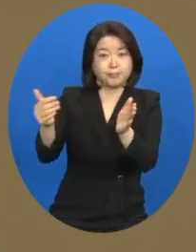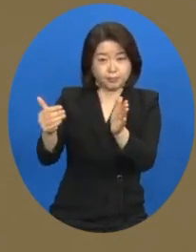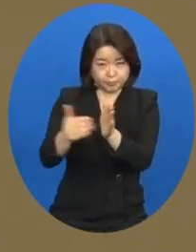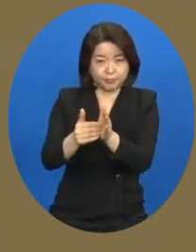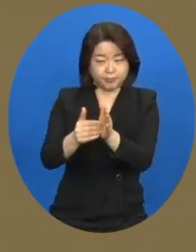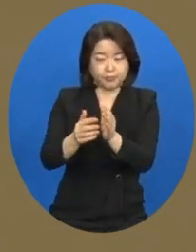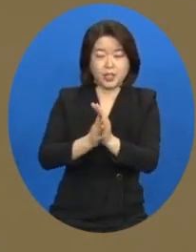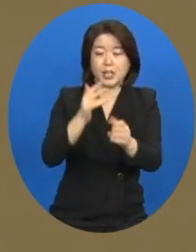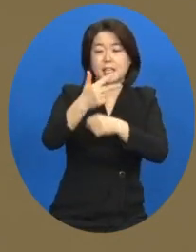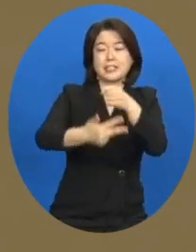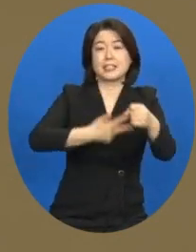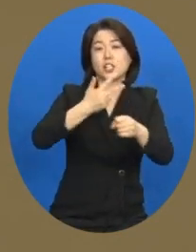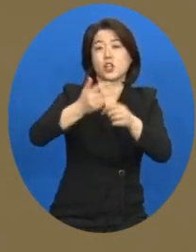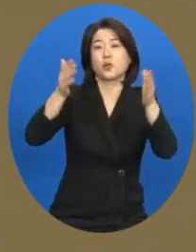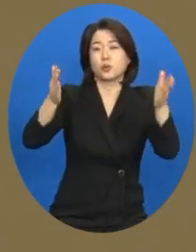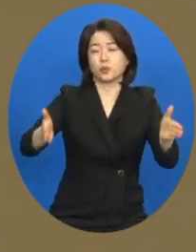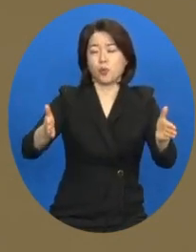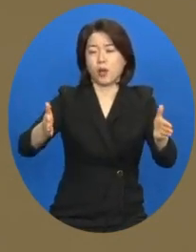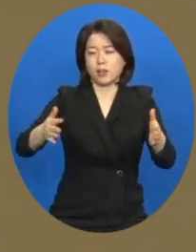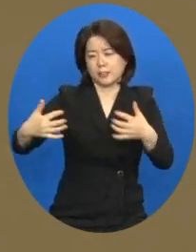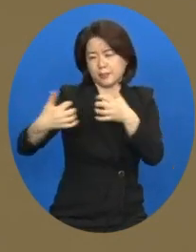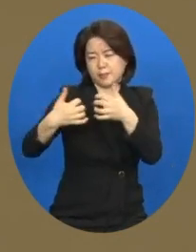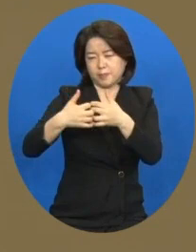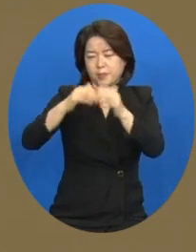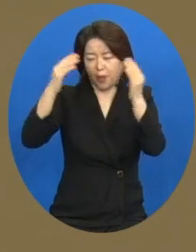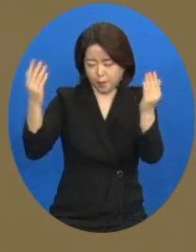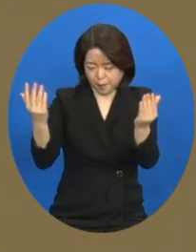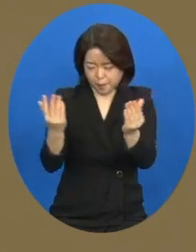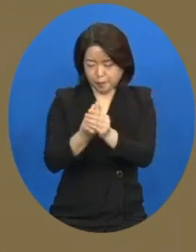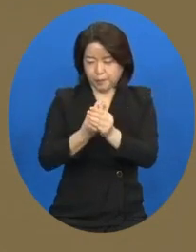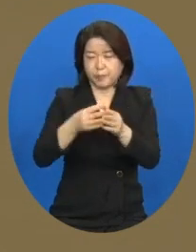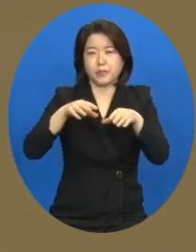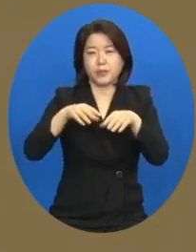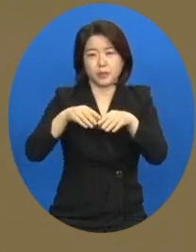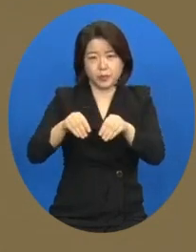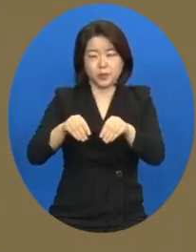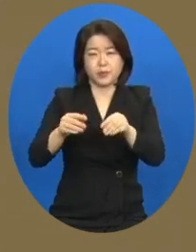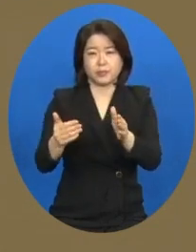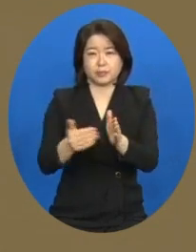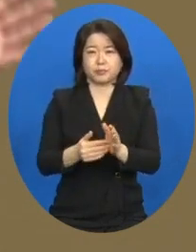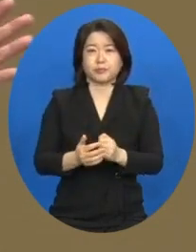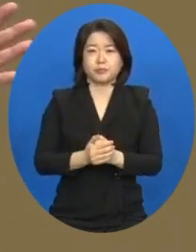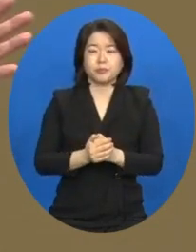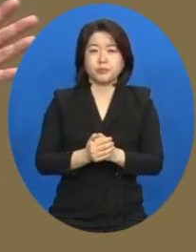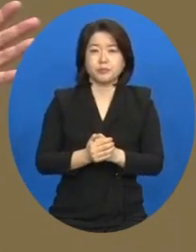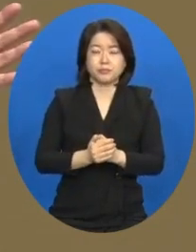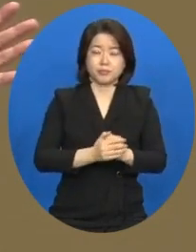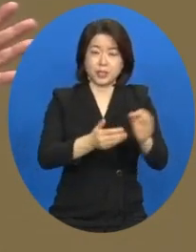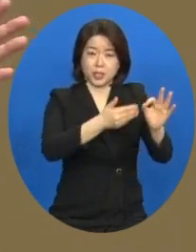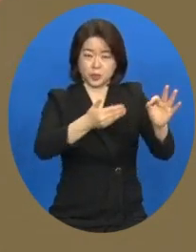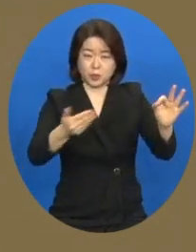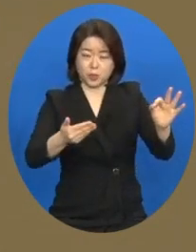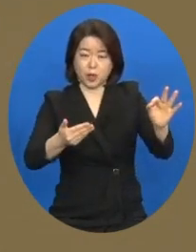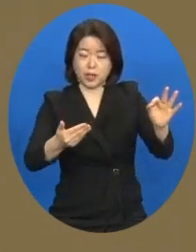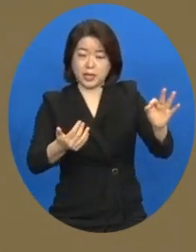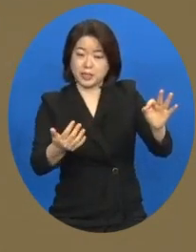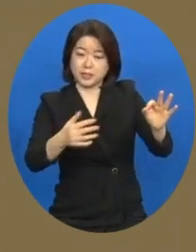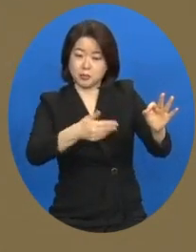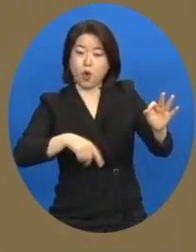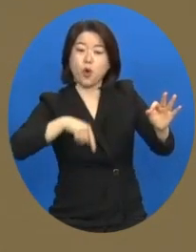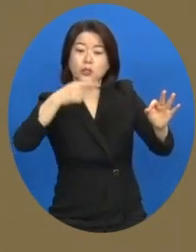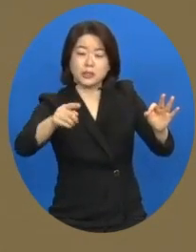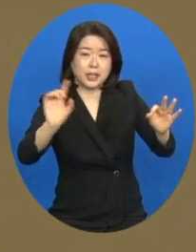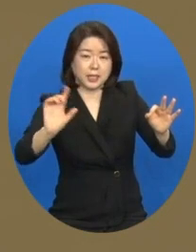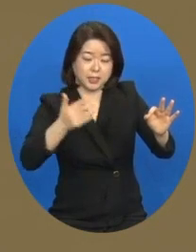가나안 정복 전쟁이 마쳐지고, 여호수아가 요단 동쪽편의 땅을 얻었던